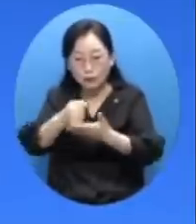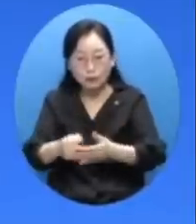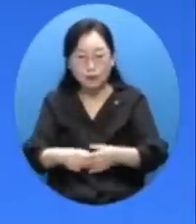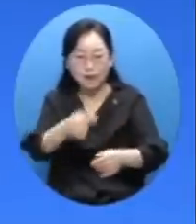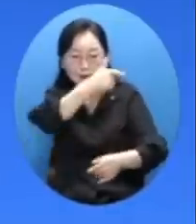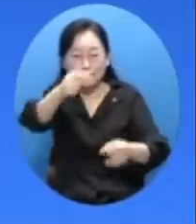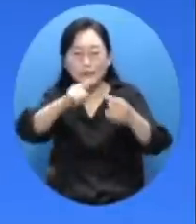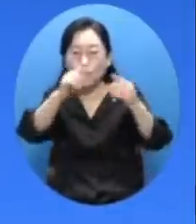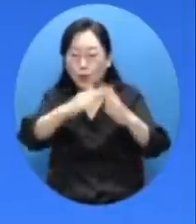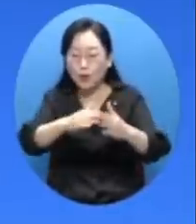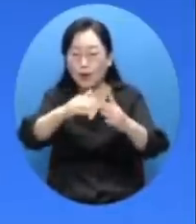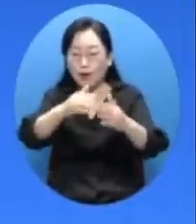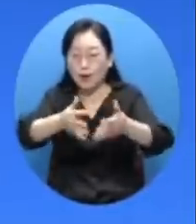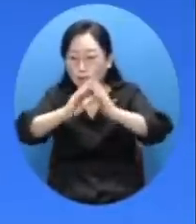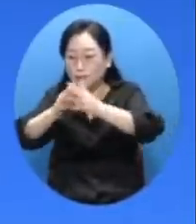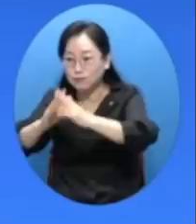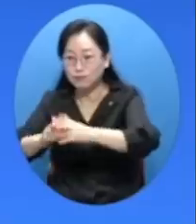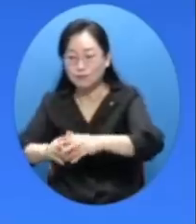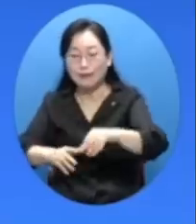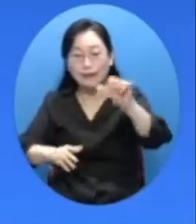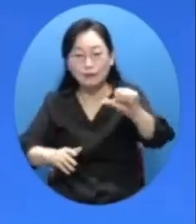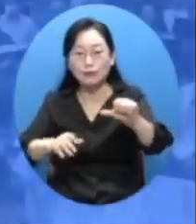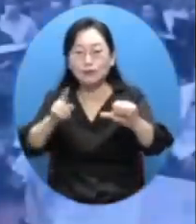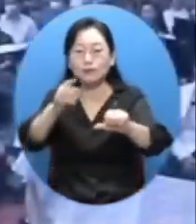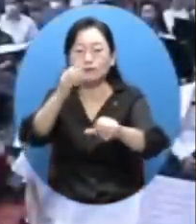5개 성역까지 짓고 할렐루야.